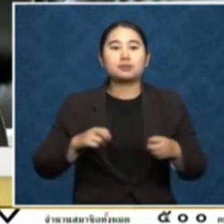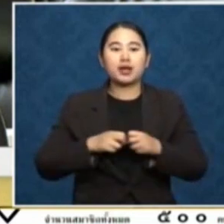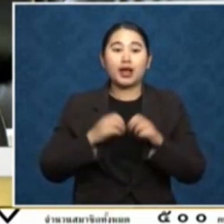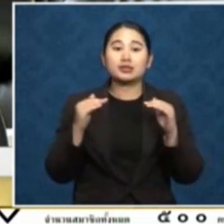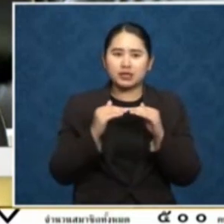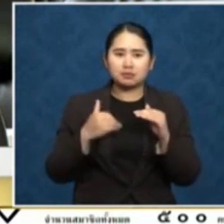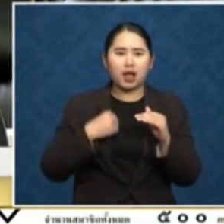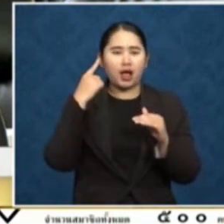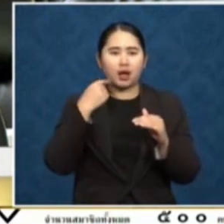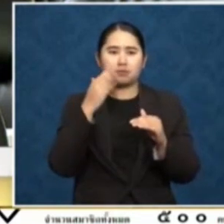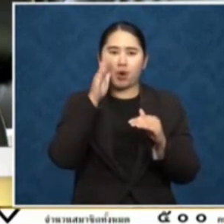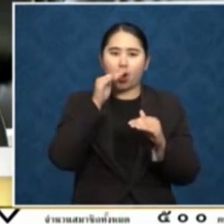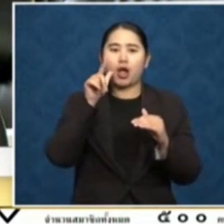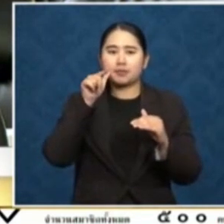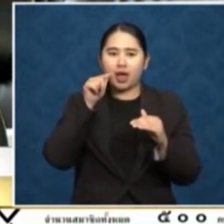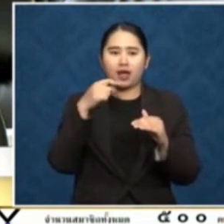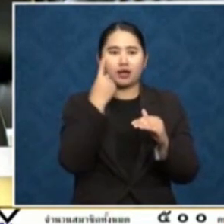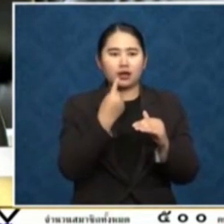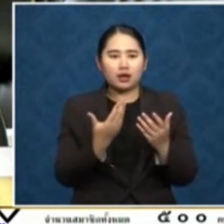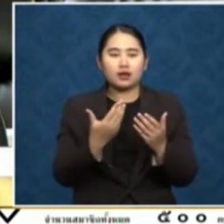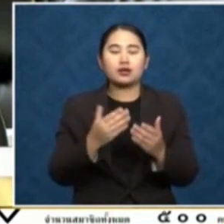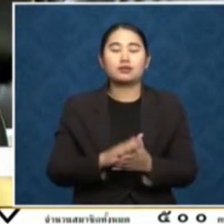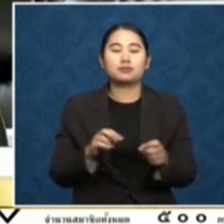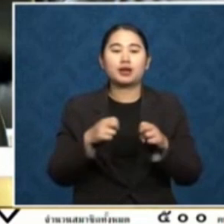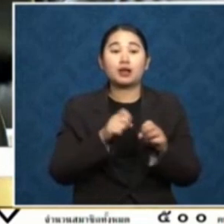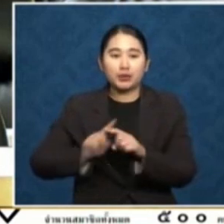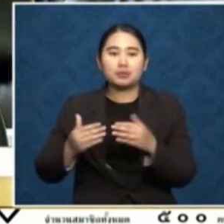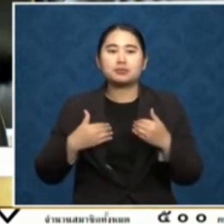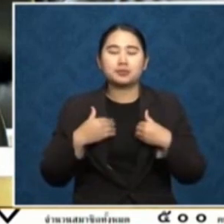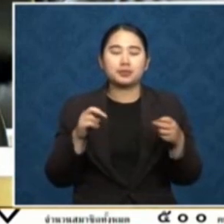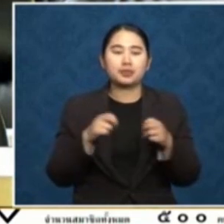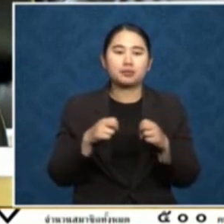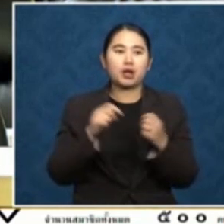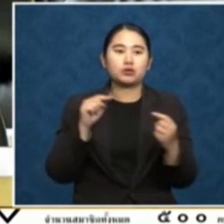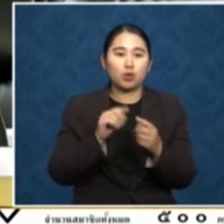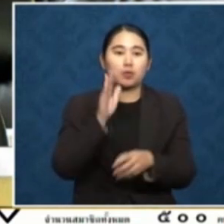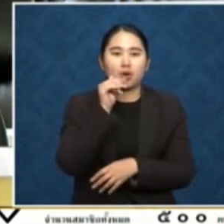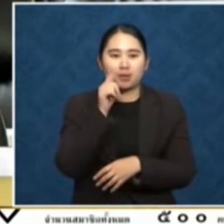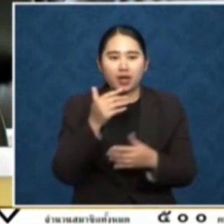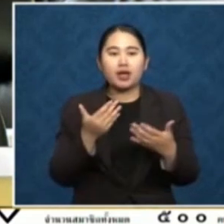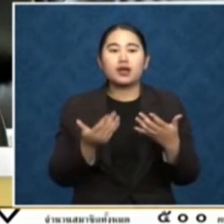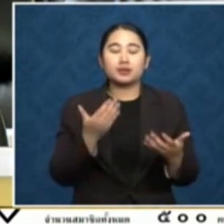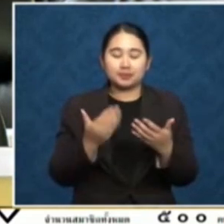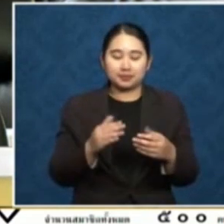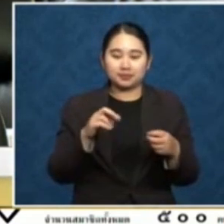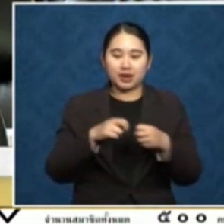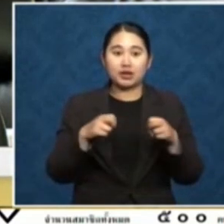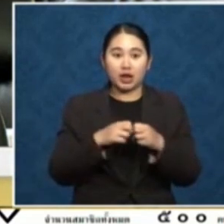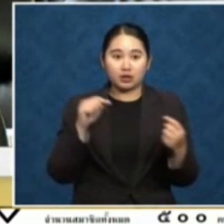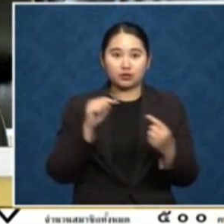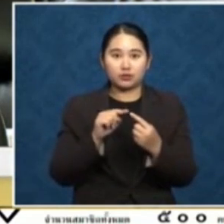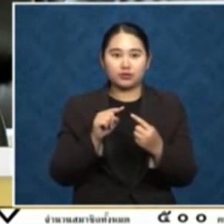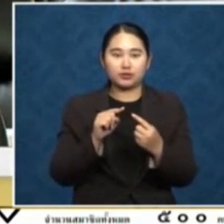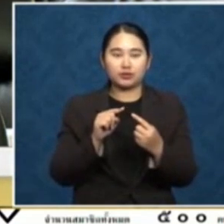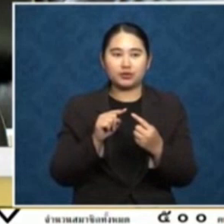พลาดตั้งท้องขึ้นมาจะเกิดปัญหาสิทธิใครเป็นพ่อเด็กเป็นแม่เด็กนะครับใครอะไรต่างๆปัญหาก็ไม่ได้เกิด